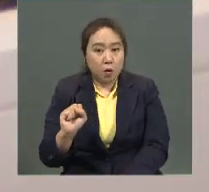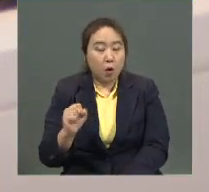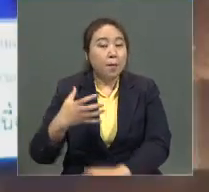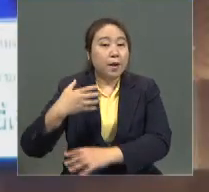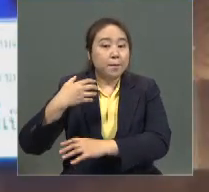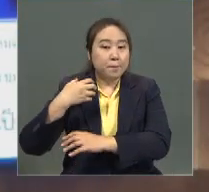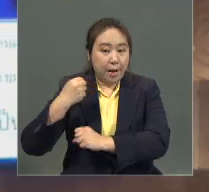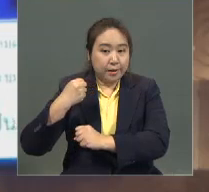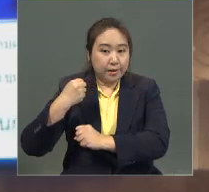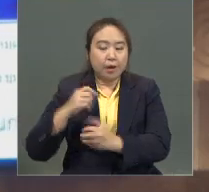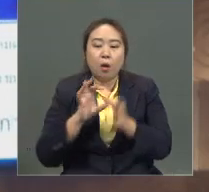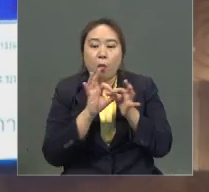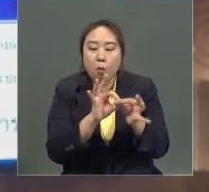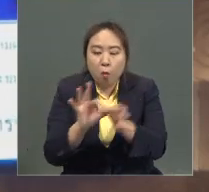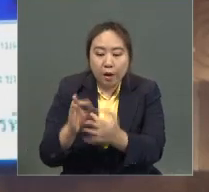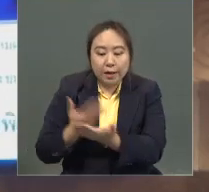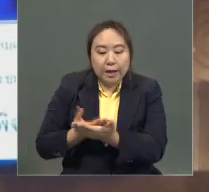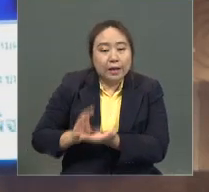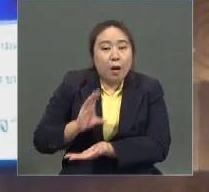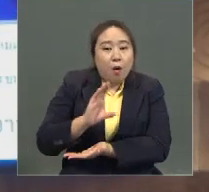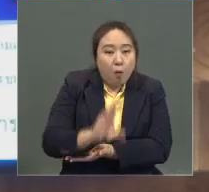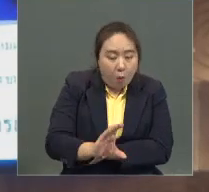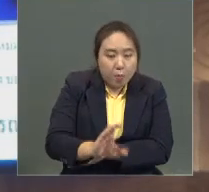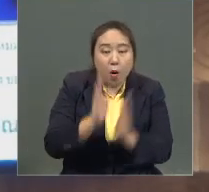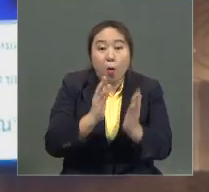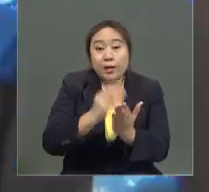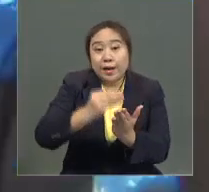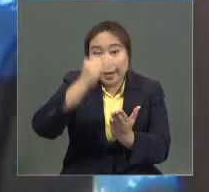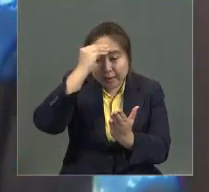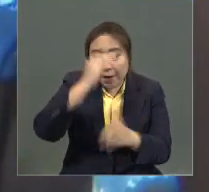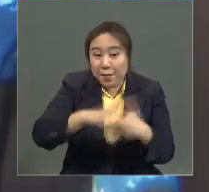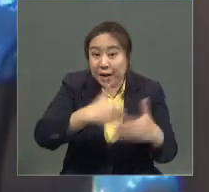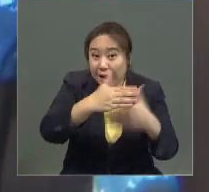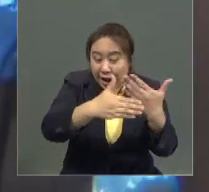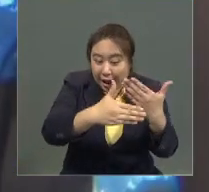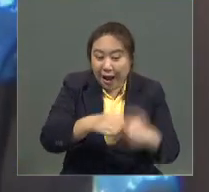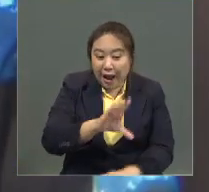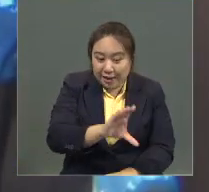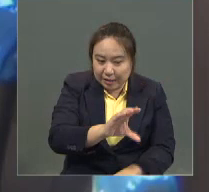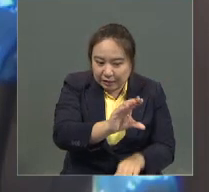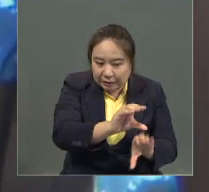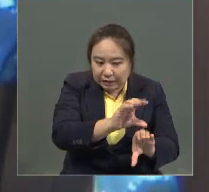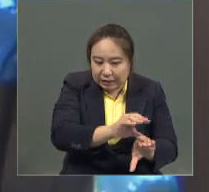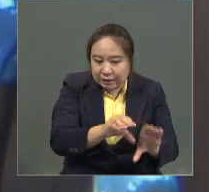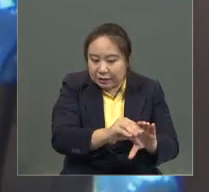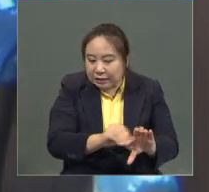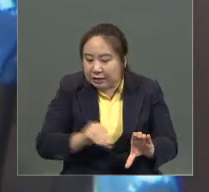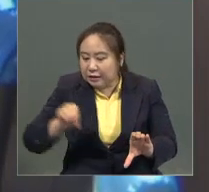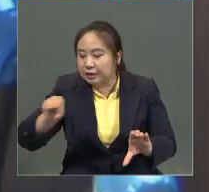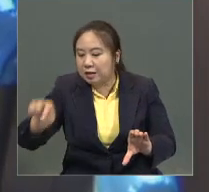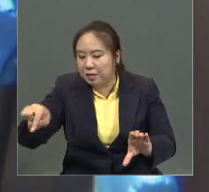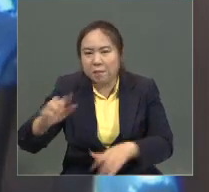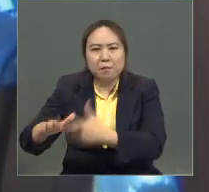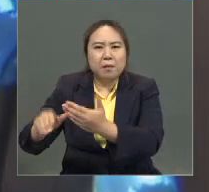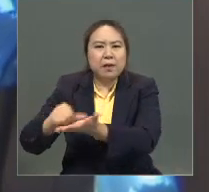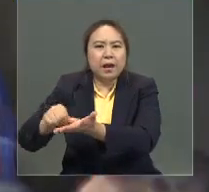ธิปัตย์ที่เป็นห่วงเรื่องการใช้งบประมาณในการพัฒนาผู้เรียนนำมาใช้ในการป้องกันโควิด -19 ทั้งที่งบประมาณด้านการศึกษาเดิมก็มี